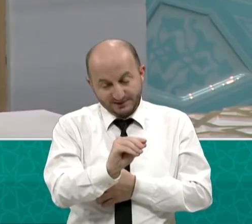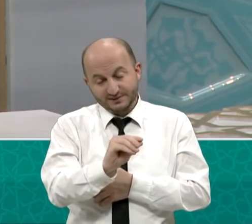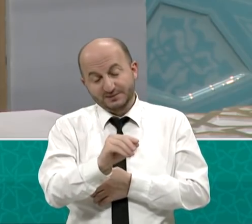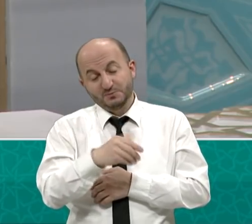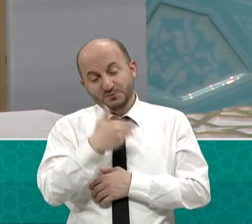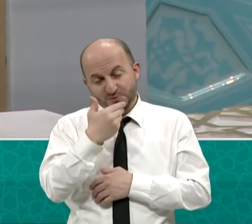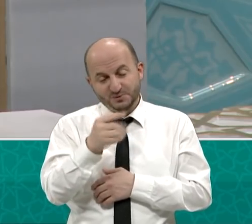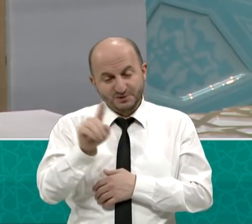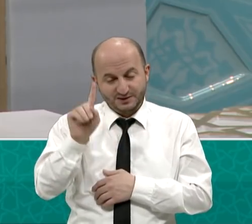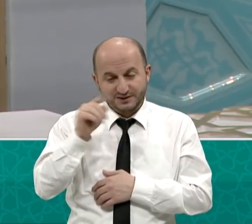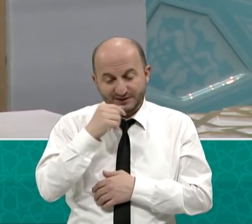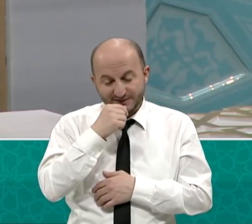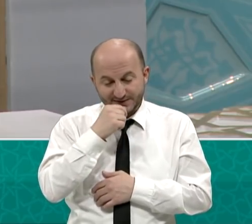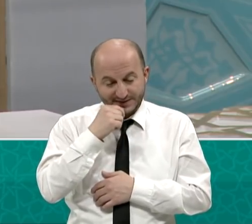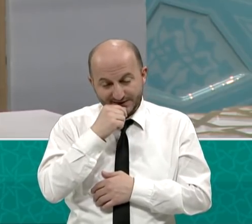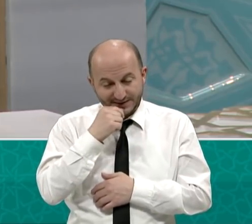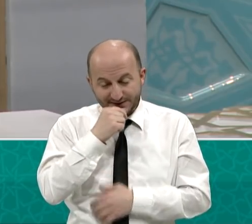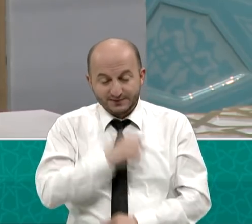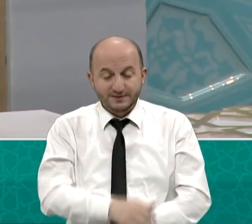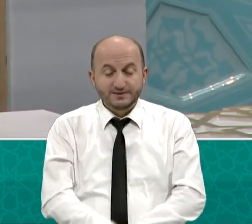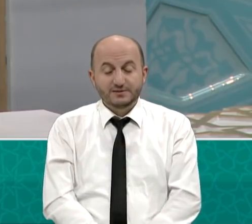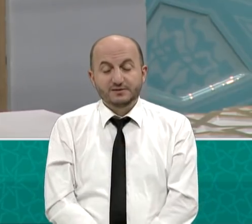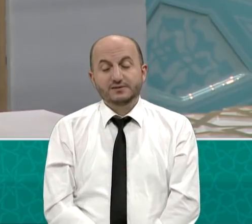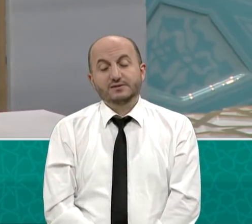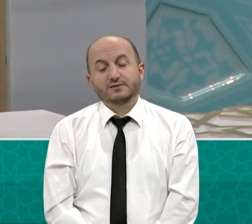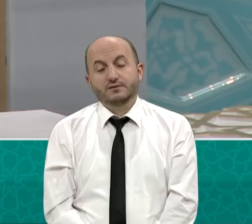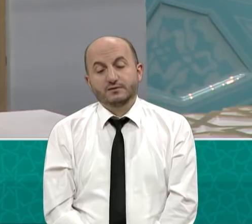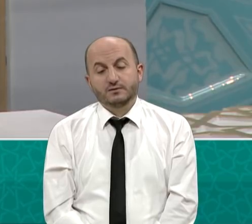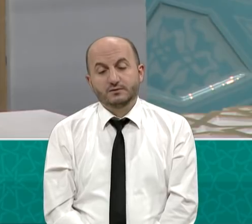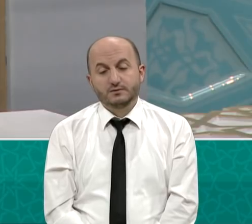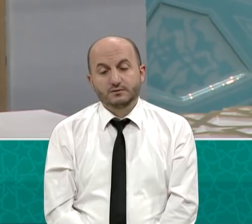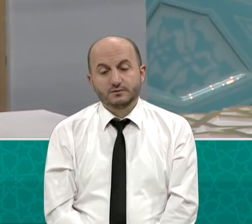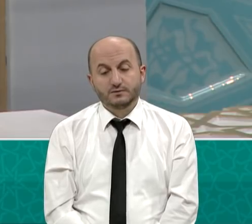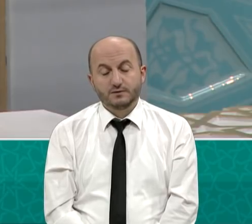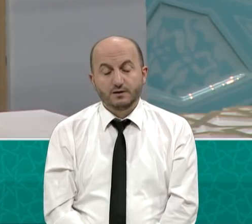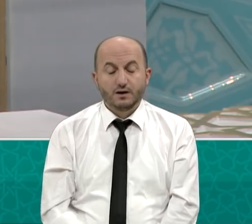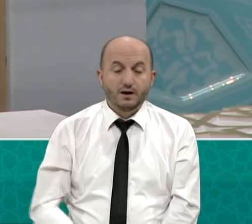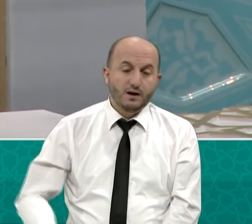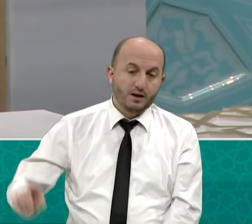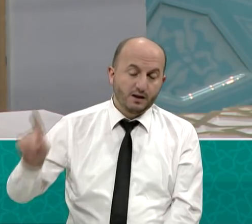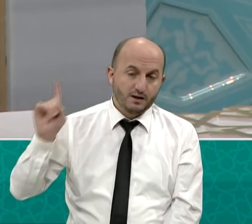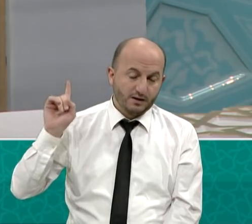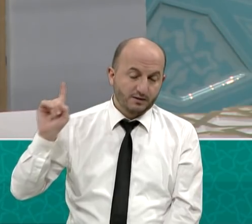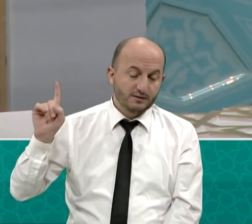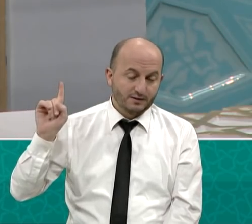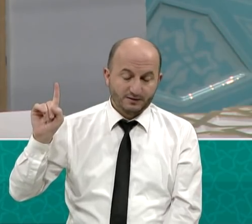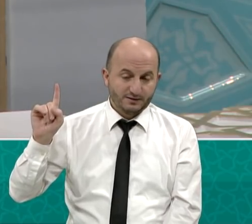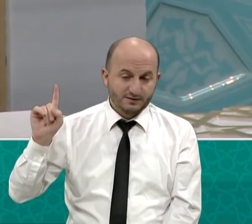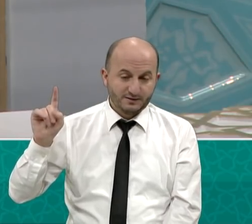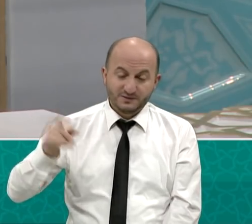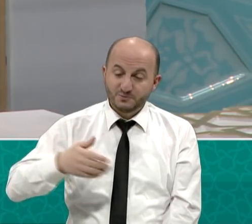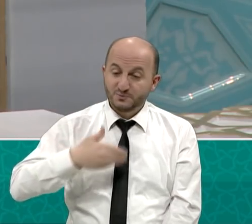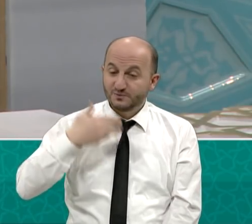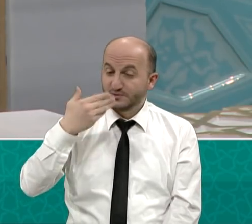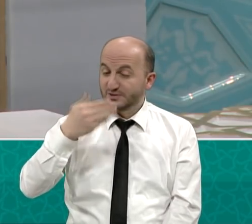buyuruyor Rabbimiz. Men amele minküm su'en bi cehaletin. Onun için Mevla bu ayette buyuruyor. Sizden